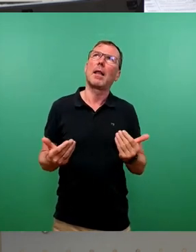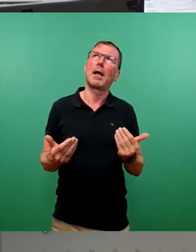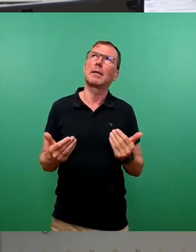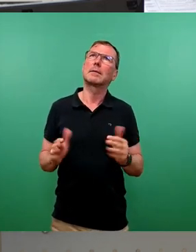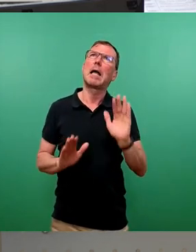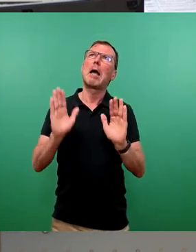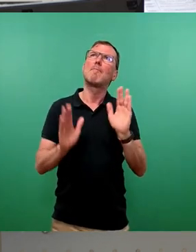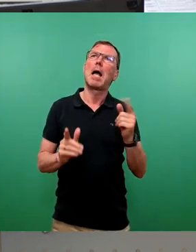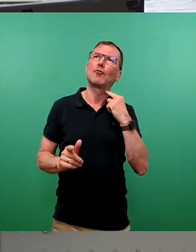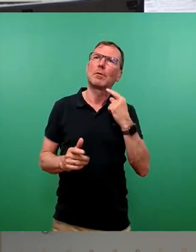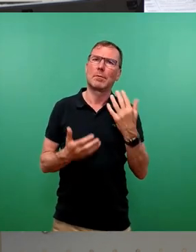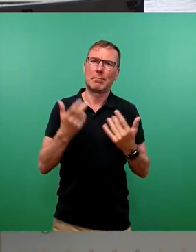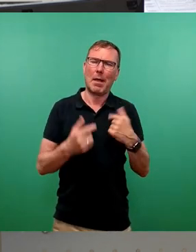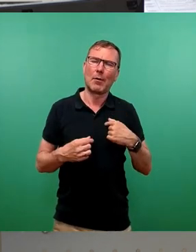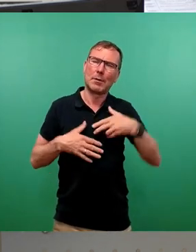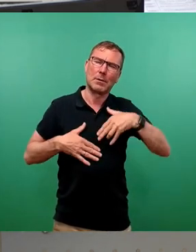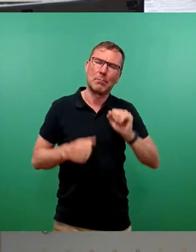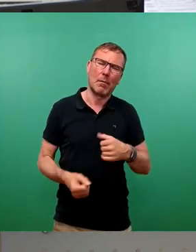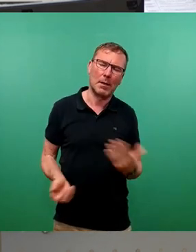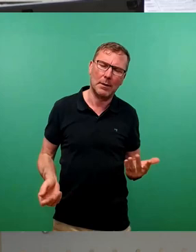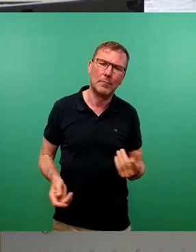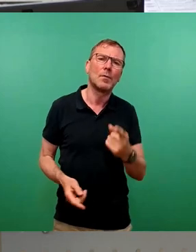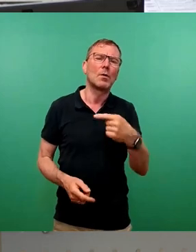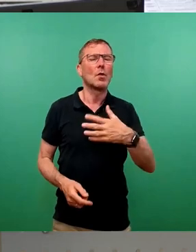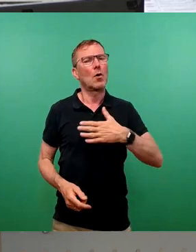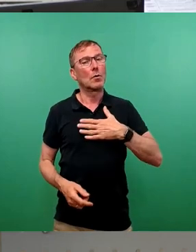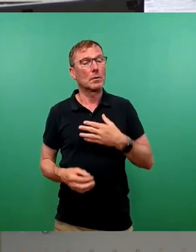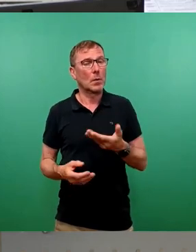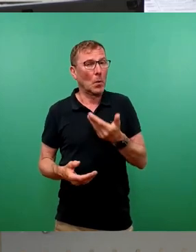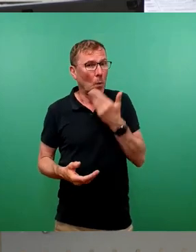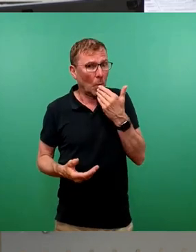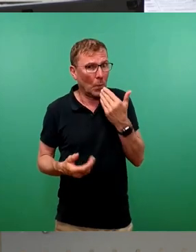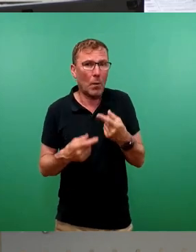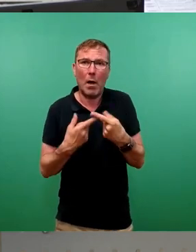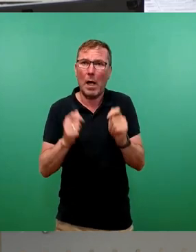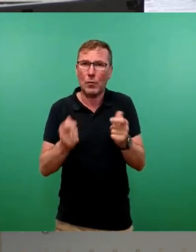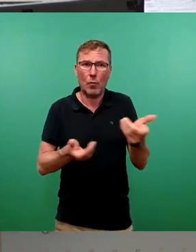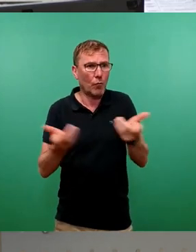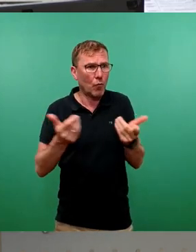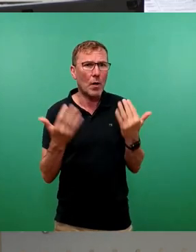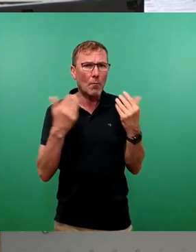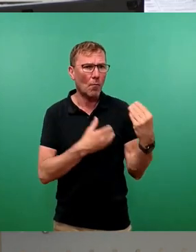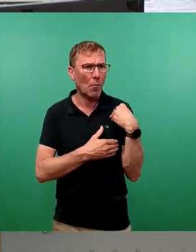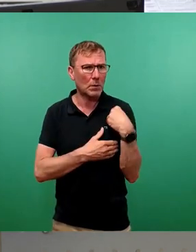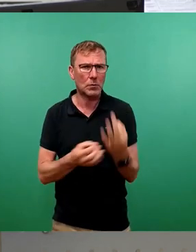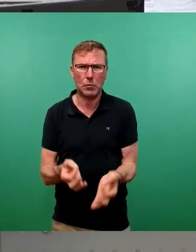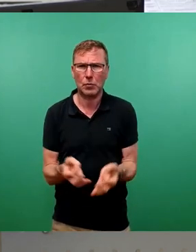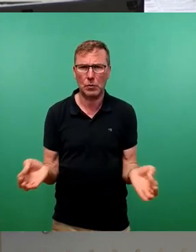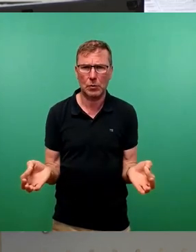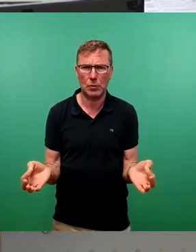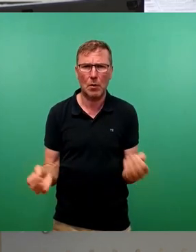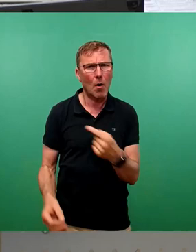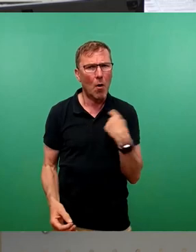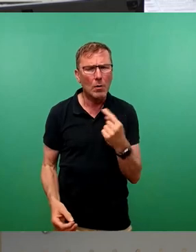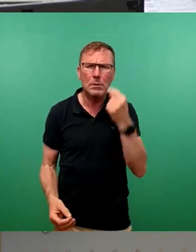ausrechnen. Darüber hinaus hat uns auch niemand für andere Vorschläge geworben. Wenn ich jetzt uns sage, meine ich auch